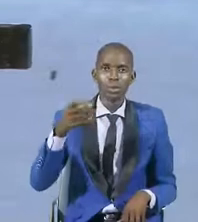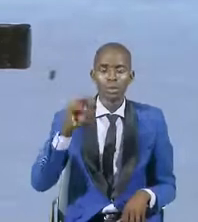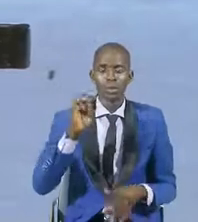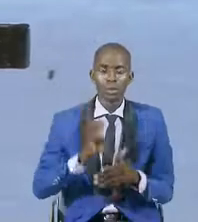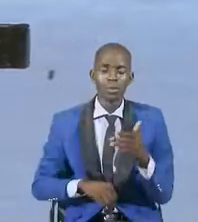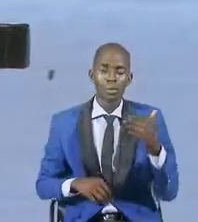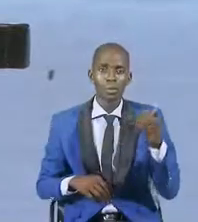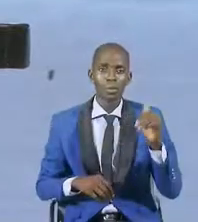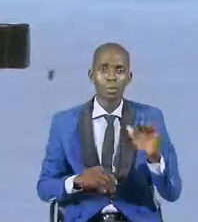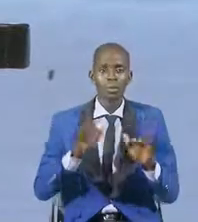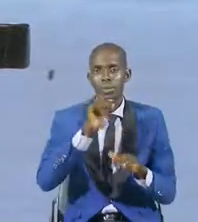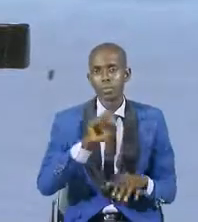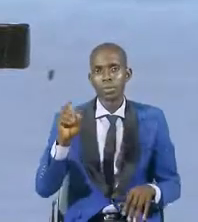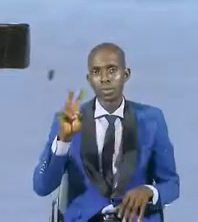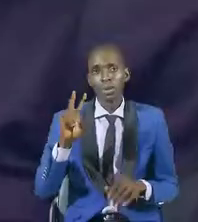Jean 15.